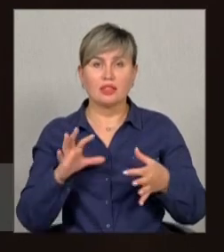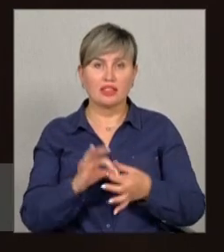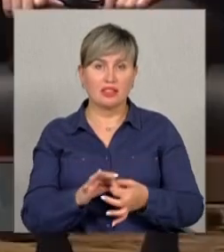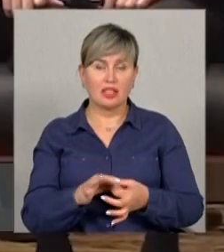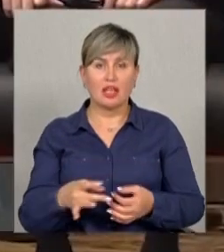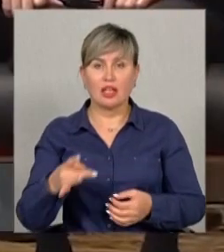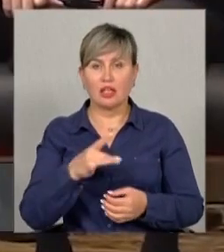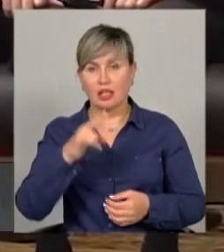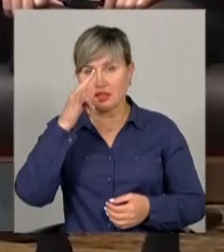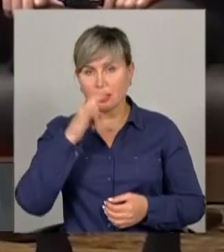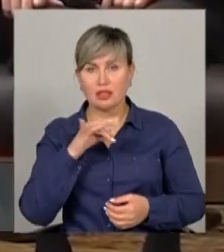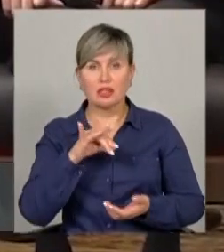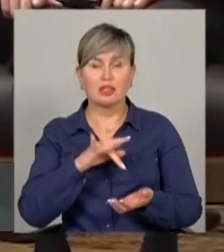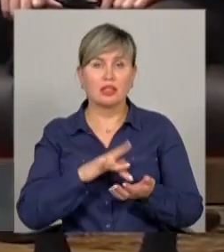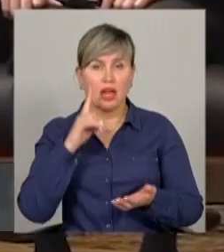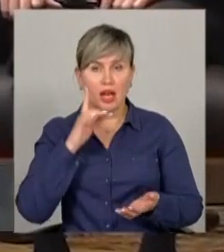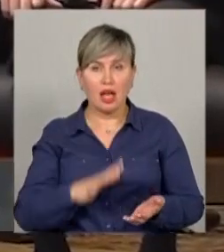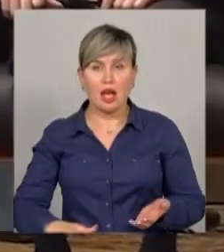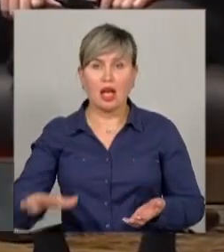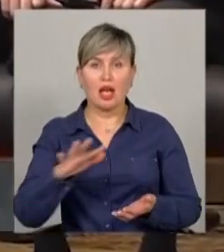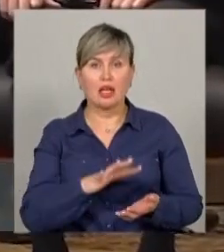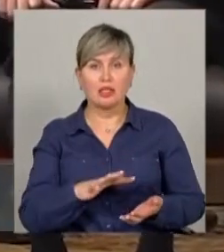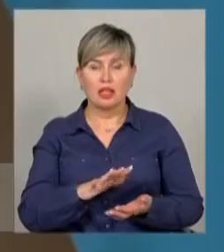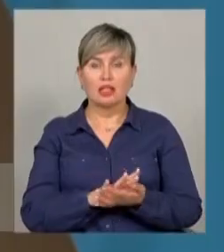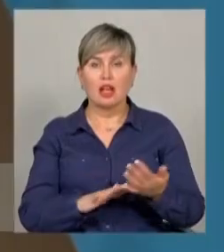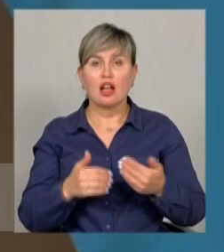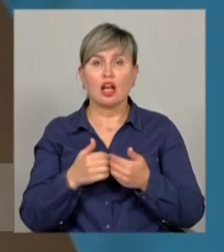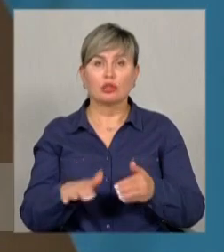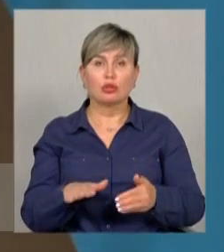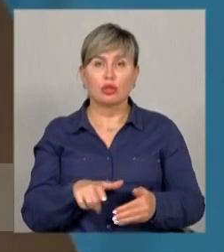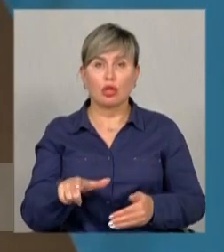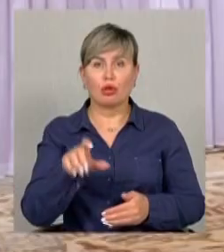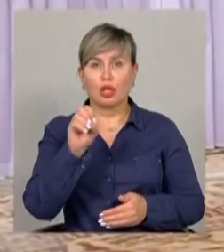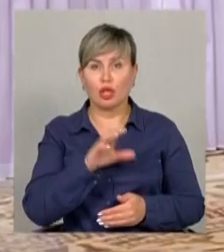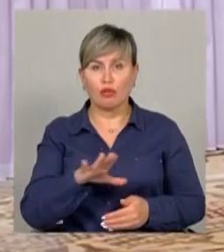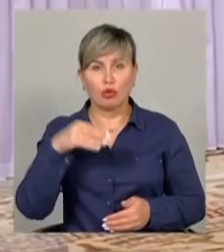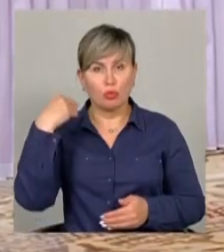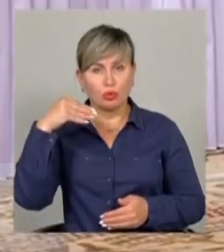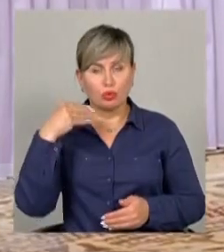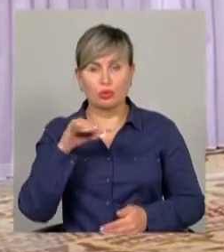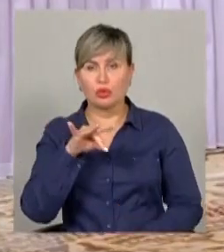с Казахстаном и Центральной Азией. Далее он откроет дорогу в Европу, Турцию и Иран.